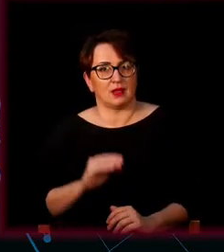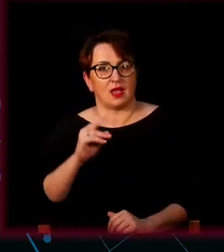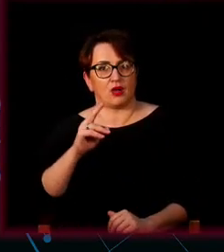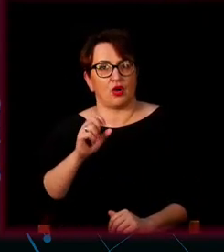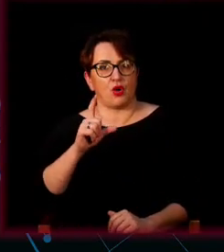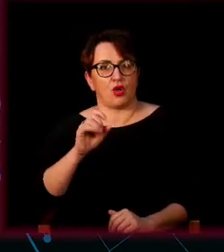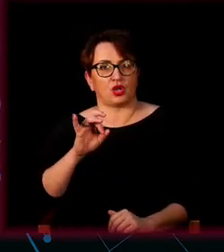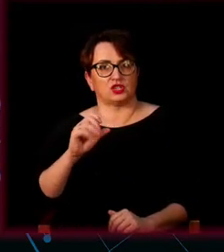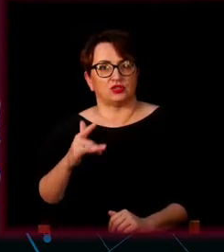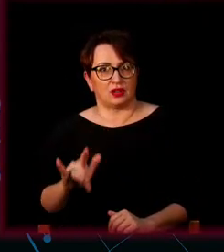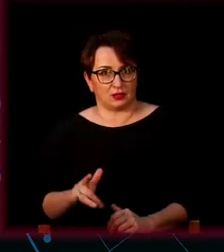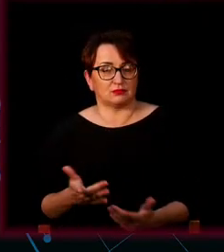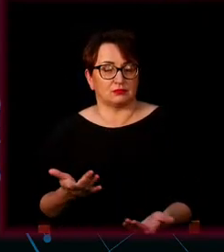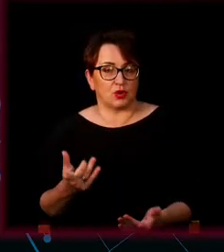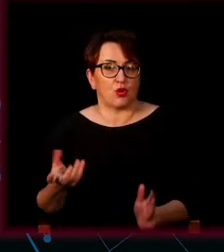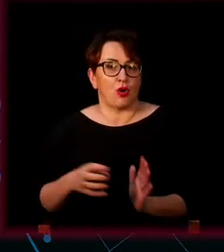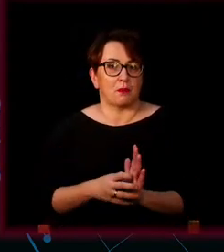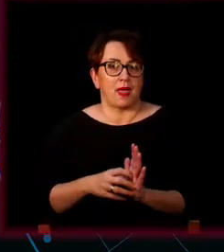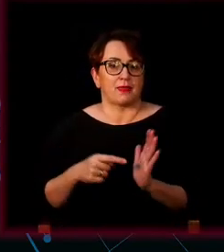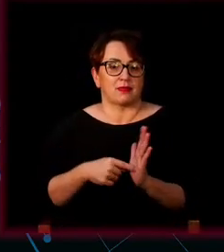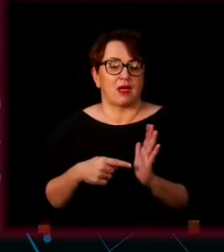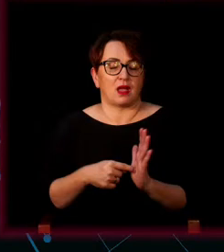ekologiczny, komentujący oczywiście.